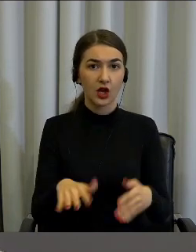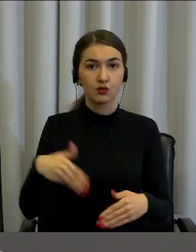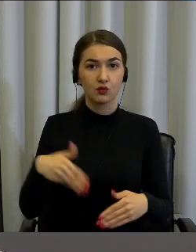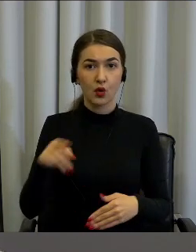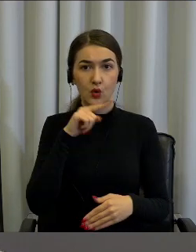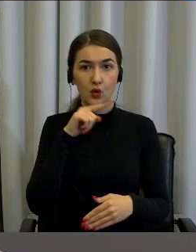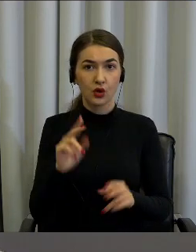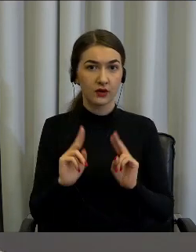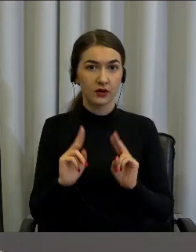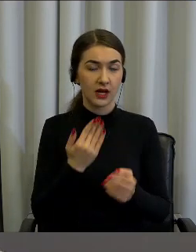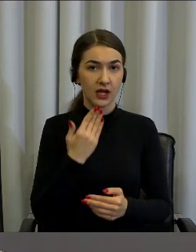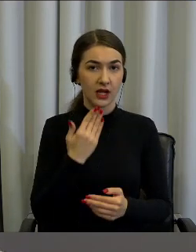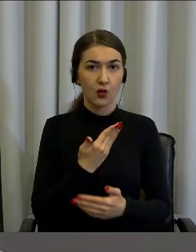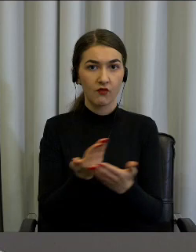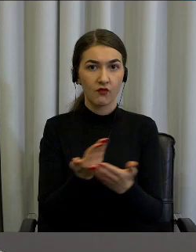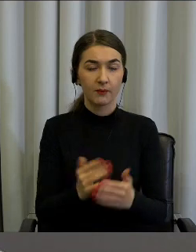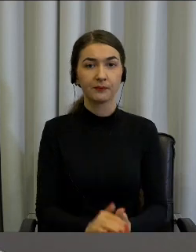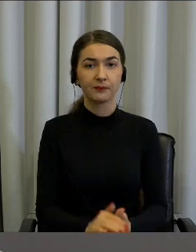Федерації Дякую